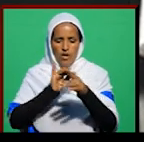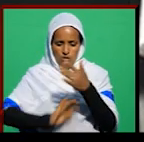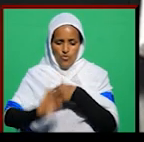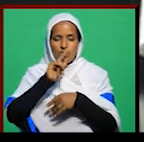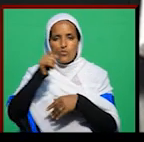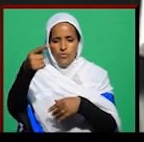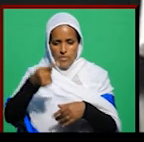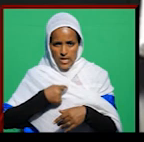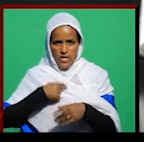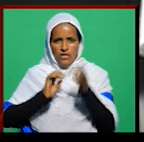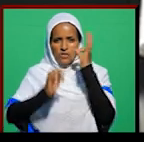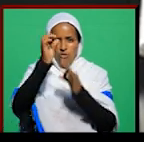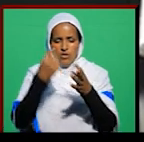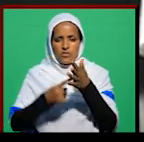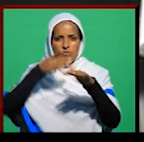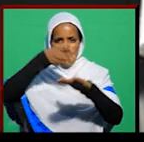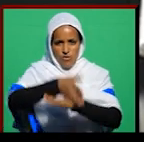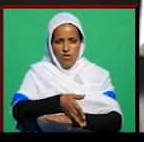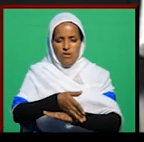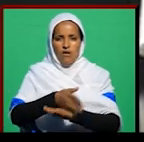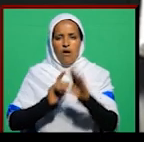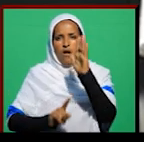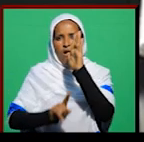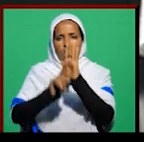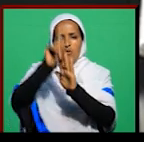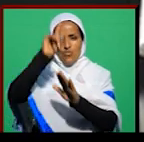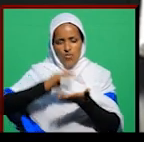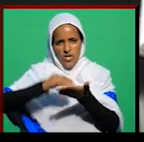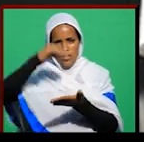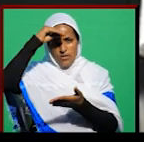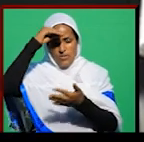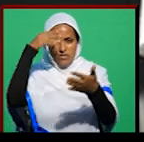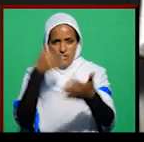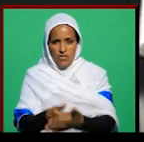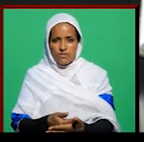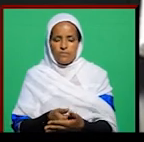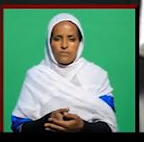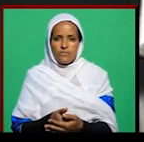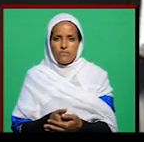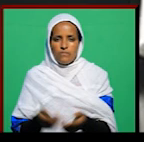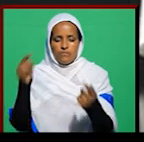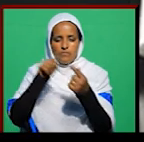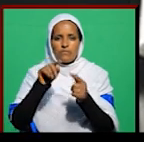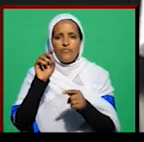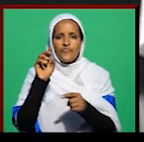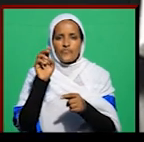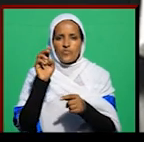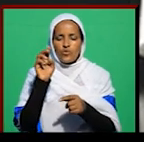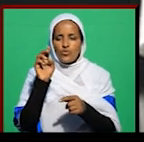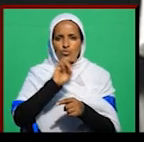እንትን ቦታ እንደተወለደ ነው የሚነግረን ታሪኩ። ከዚያ በኋላ አድጎ ለትምህርት ሲደርስ